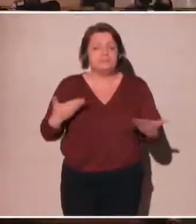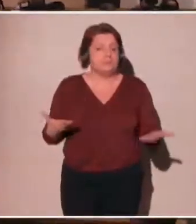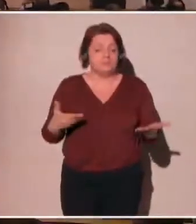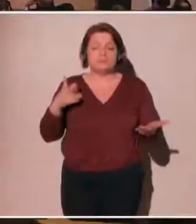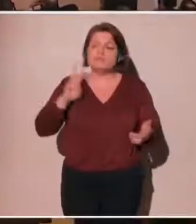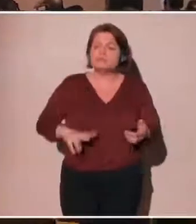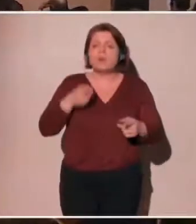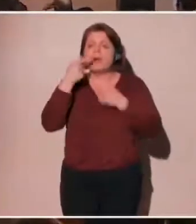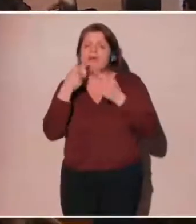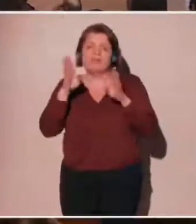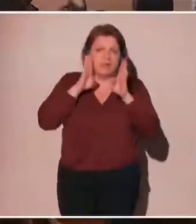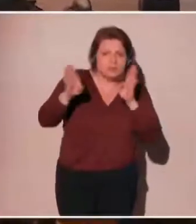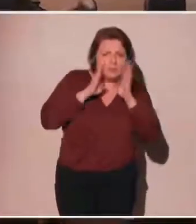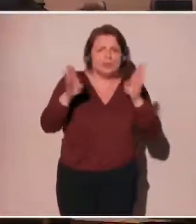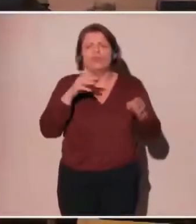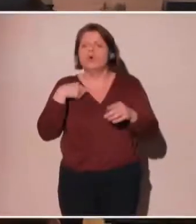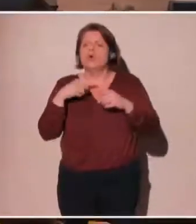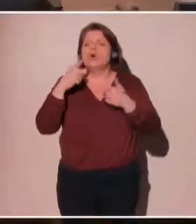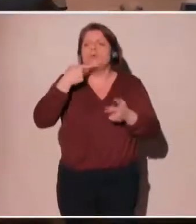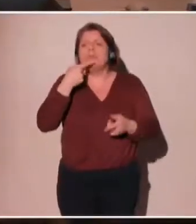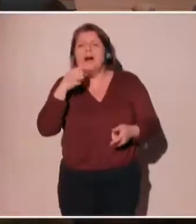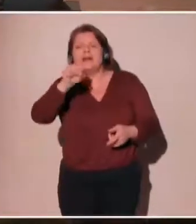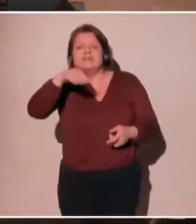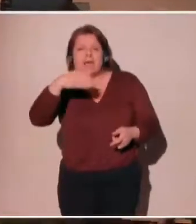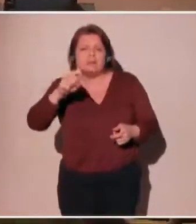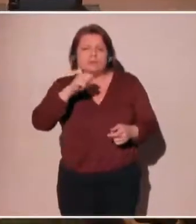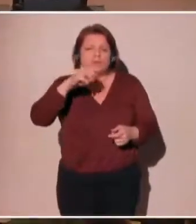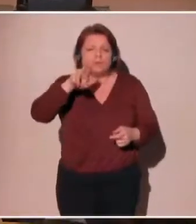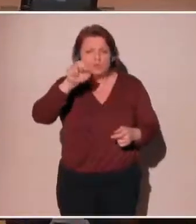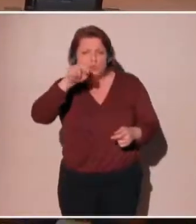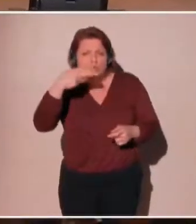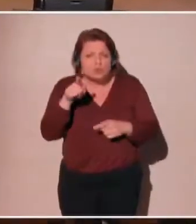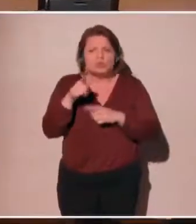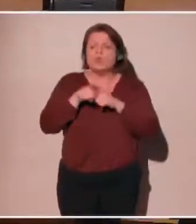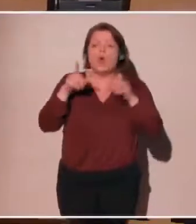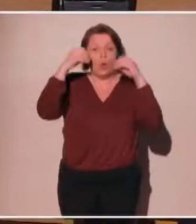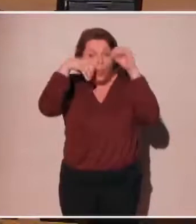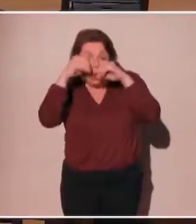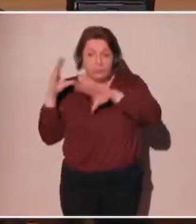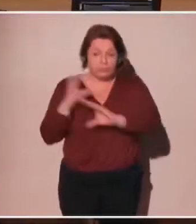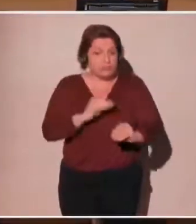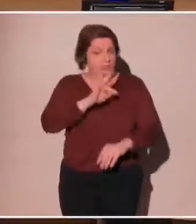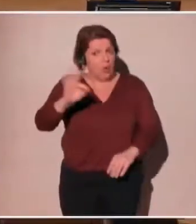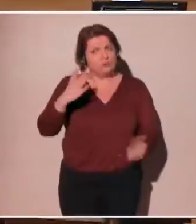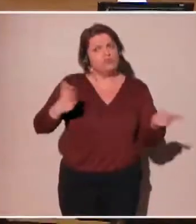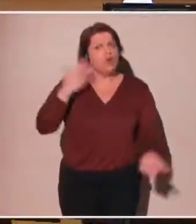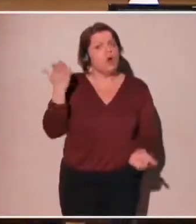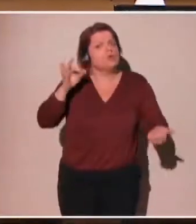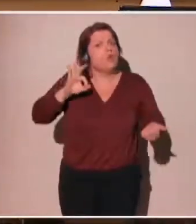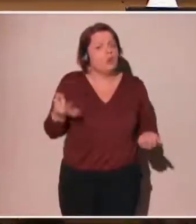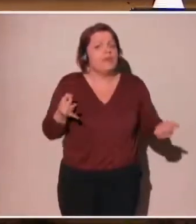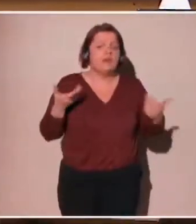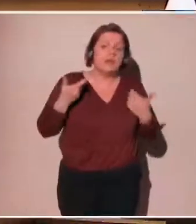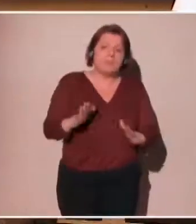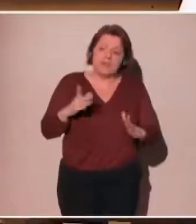On a parlé de Facebook, on a parlé de Huawei, on a parlé de Samsung, on a parlé de Google qui sont installés en France. Je pense que c'est une chance pour notre pays, mais il faut aussi que